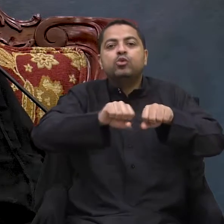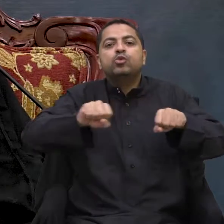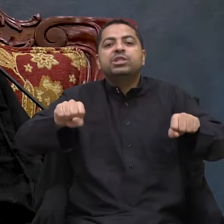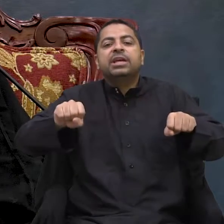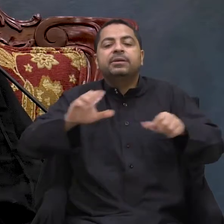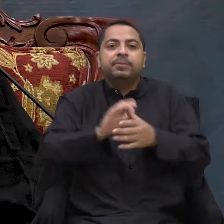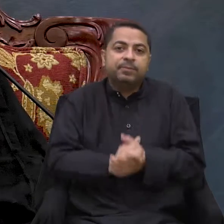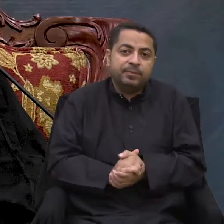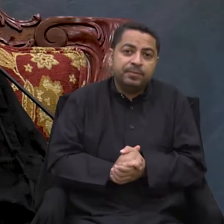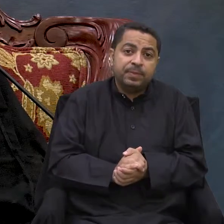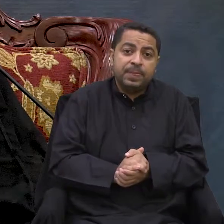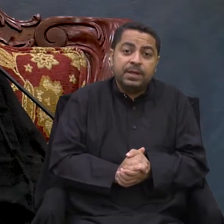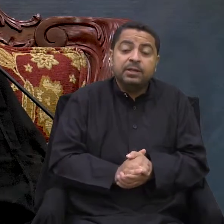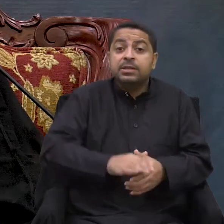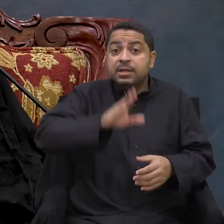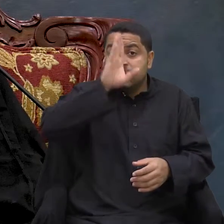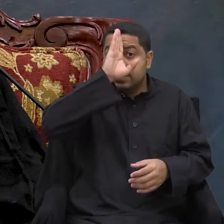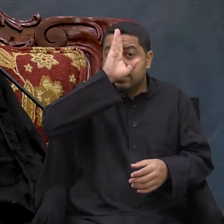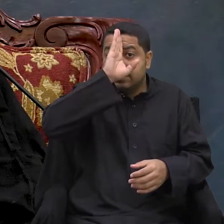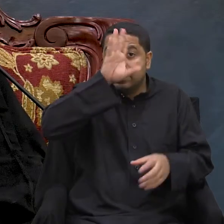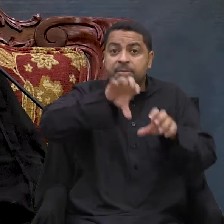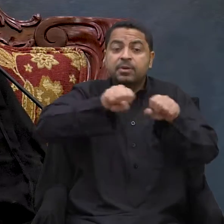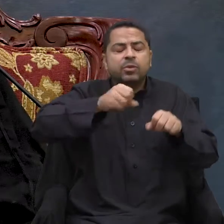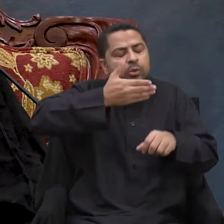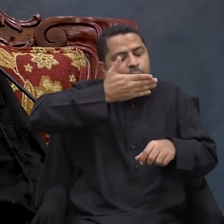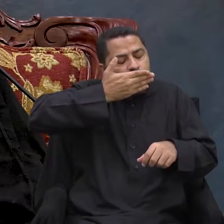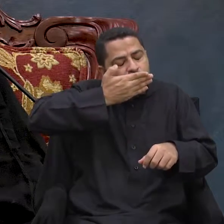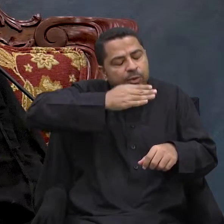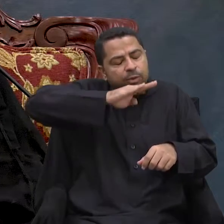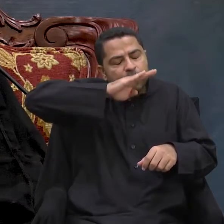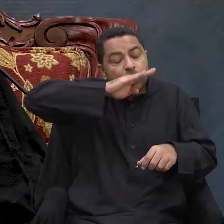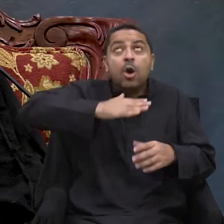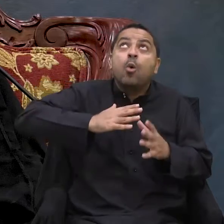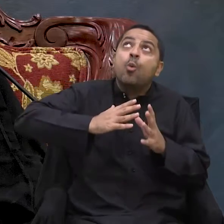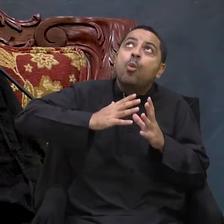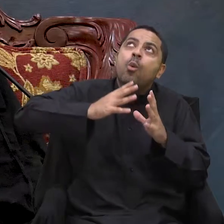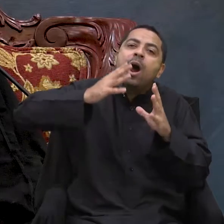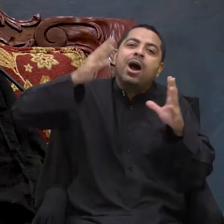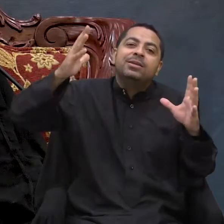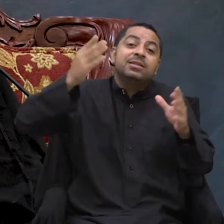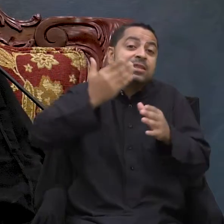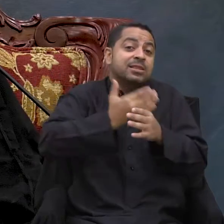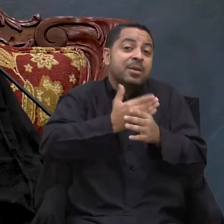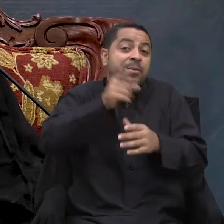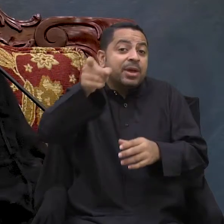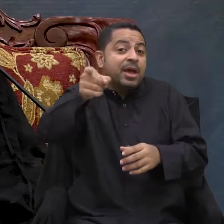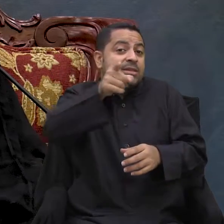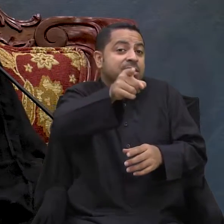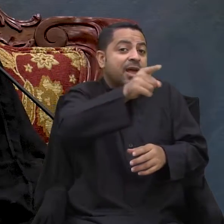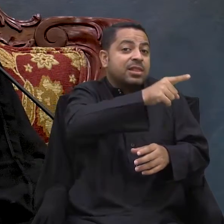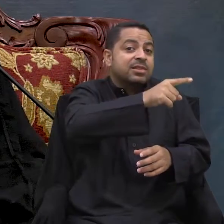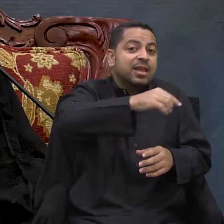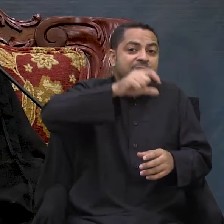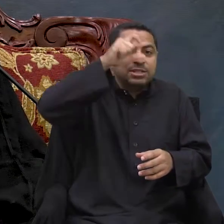مما يحمد الإنسان ربه غاية الحمد عليه، ليقول